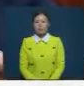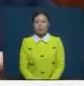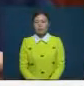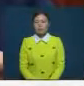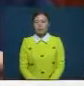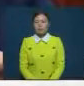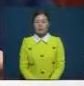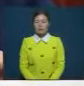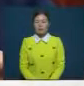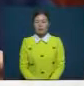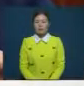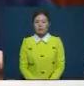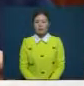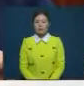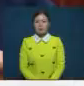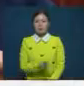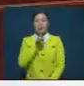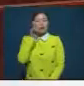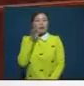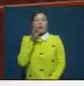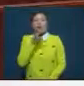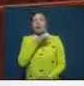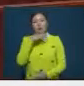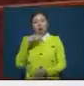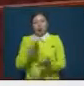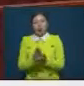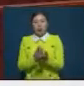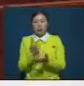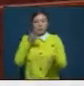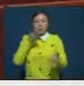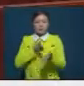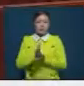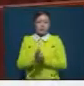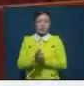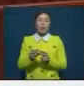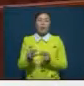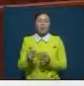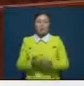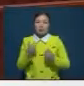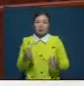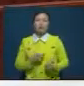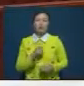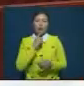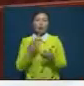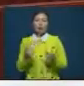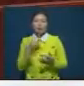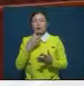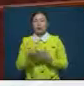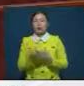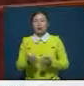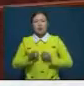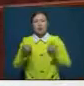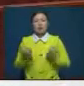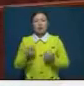Жастық кездеріңіз өзінде қаншама уақыттарыңызды осы мына бір бағытқа бөлу ол оңай емес, бірақ сіздер оның жігерлерің бойларыңызда